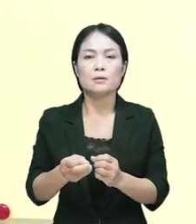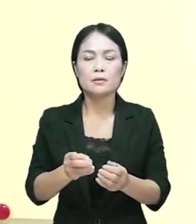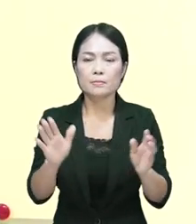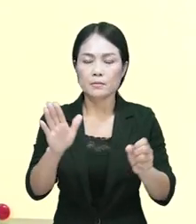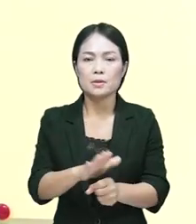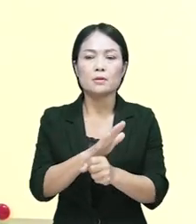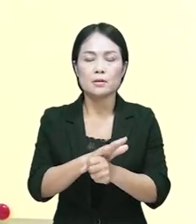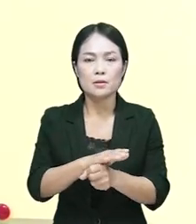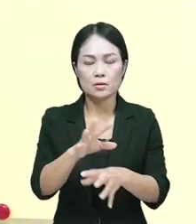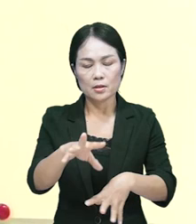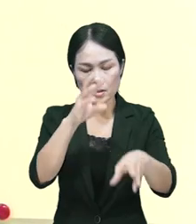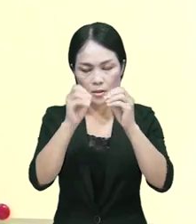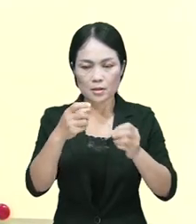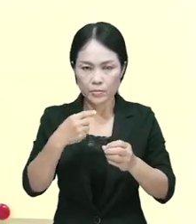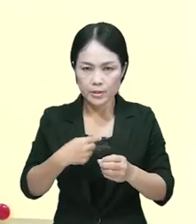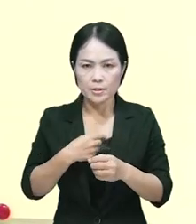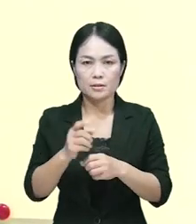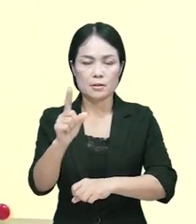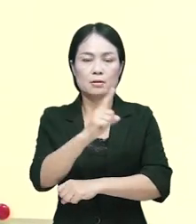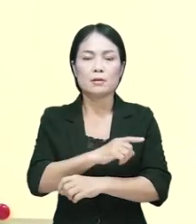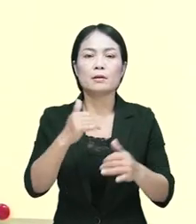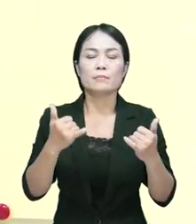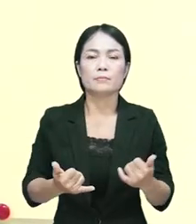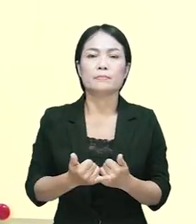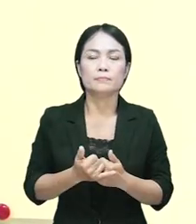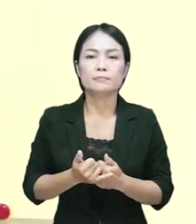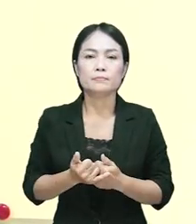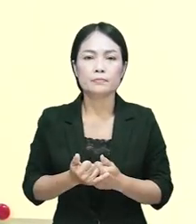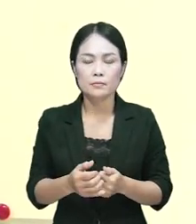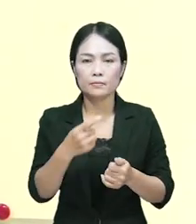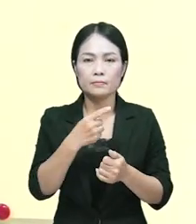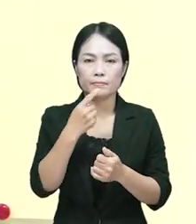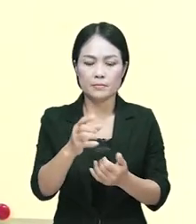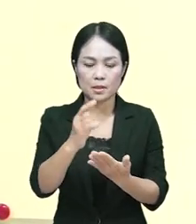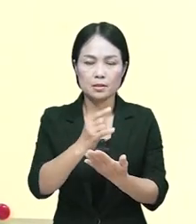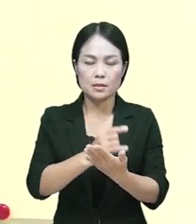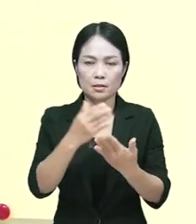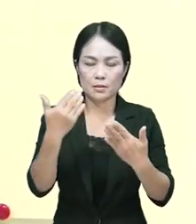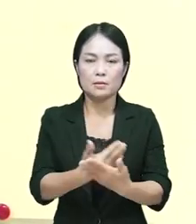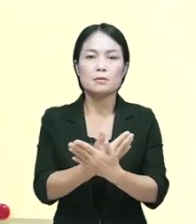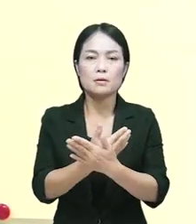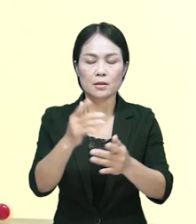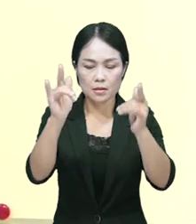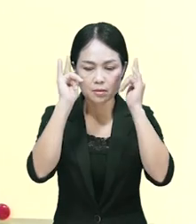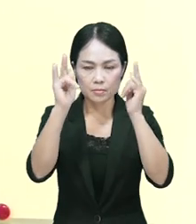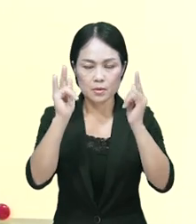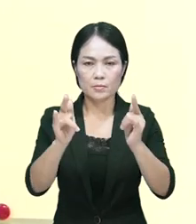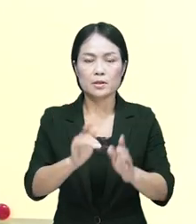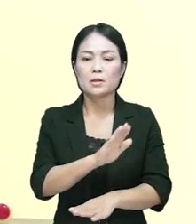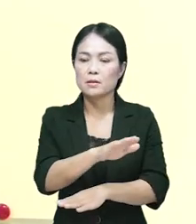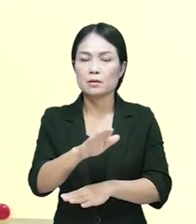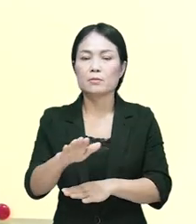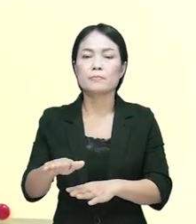រប់គ្រាន់ហើយសម្រាប់រៀនជាមួយអ្នកគ្រូណាកូនណាថ្ងៃនេះអ្នកគ្រូនឹងលើកយកមេរៀនថ្មីមួយទៀតមកបង្រៀនកូនចា